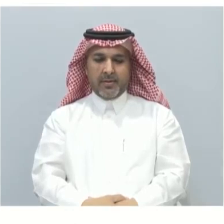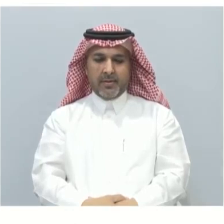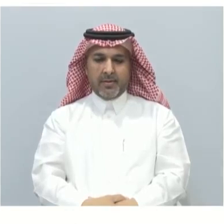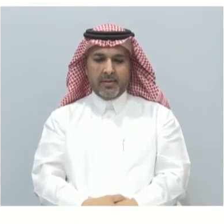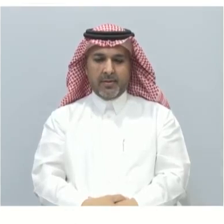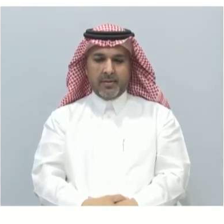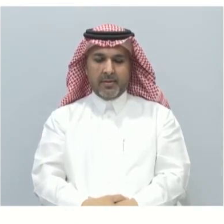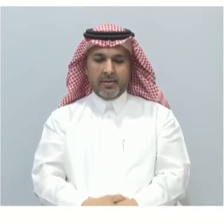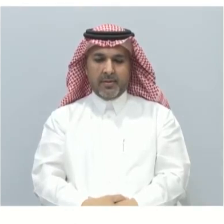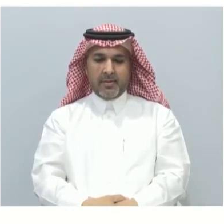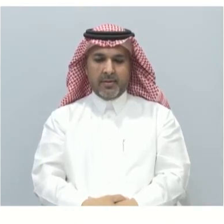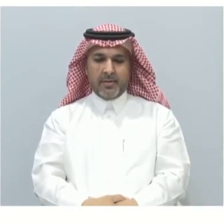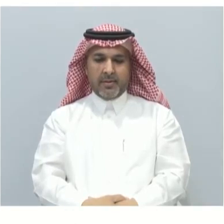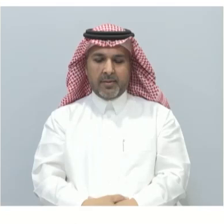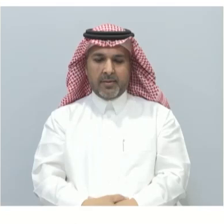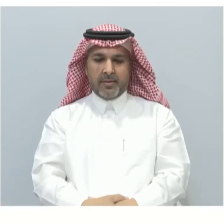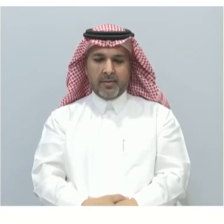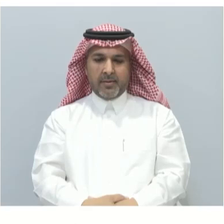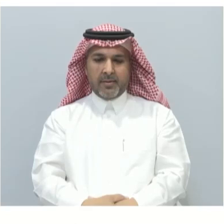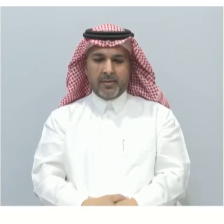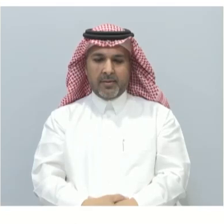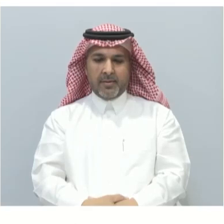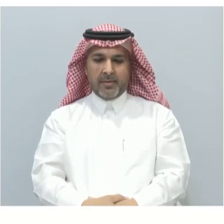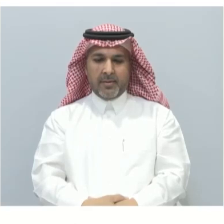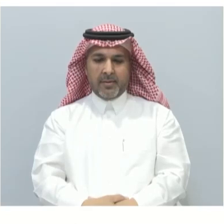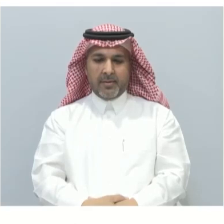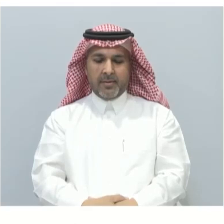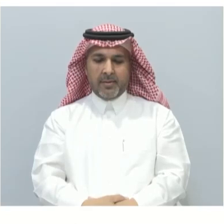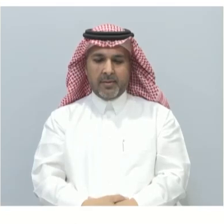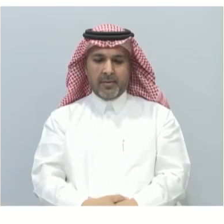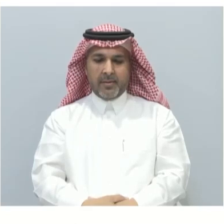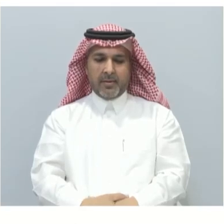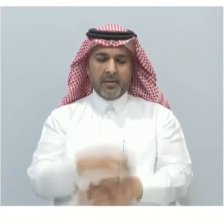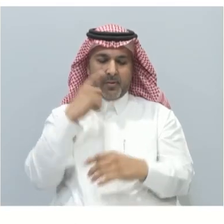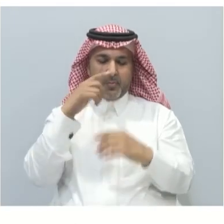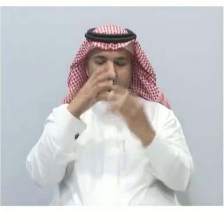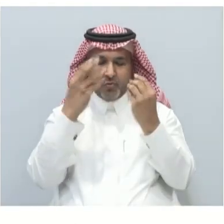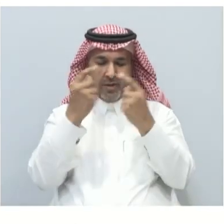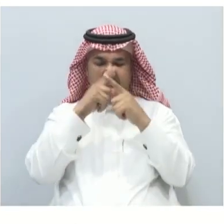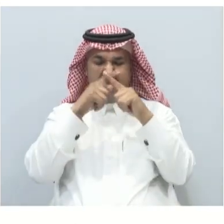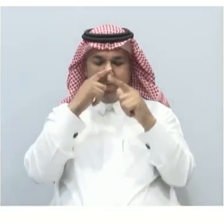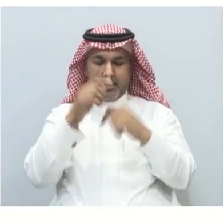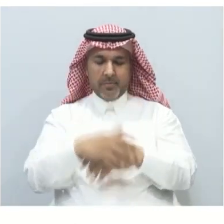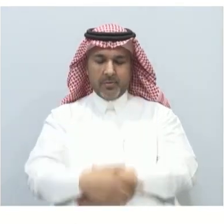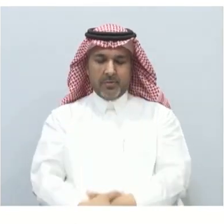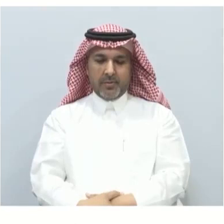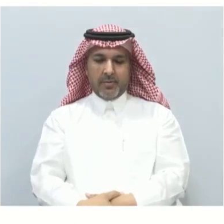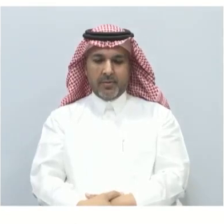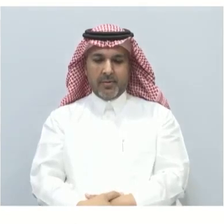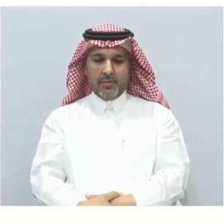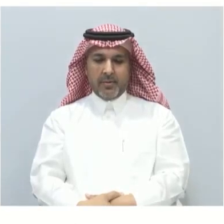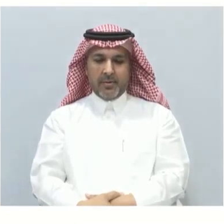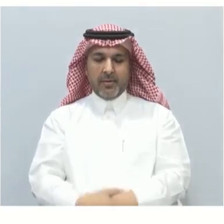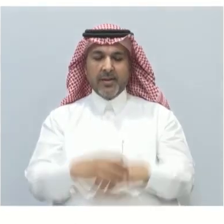ضرب سالب في 4 اس 1 ناقصا اكس يعني بهذا الشكل لاحظ